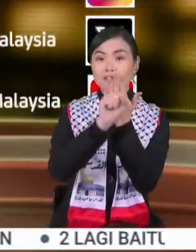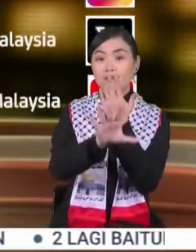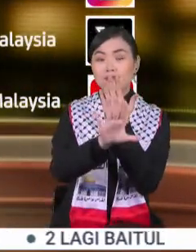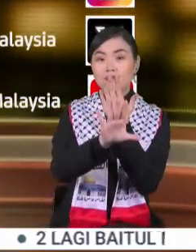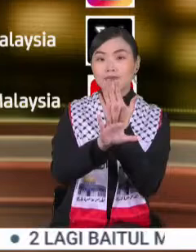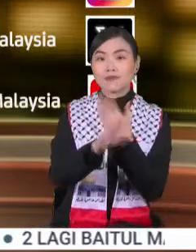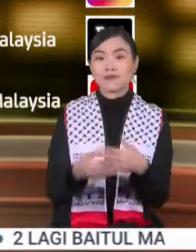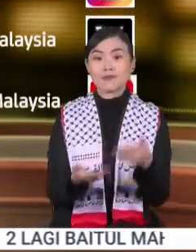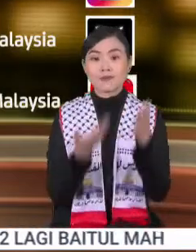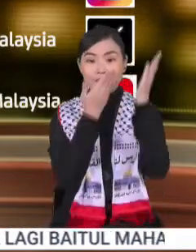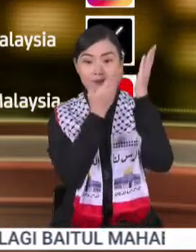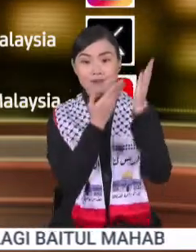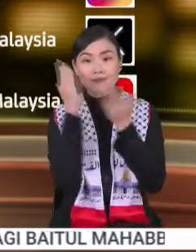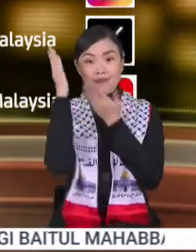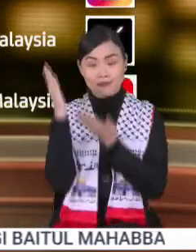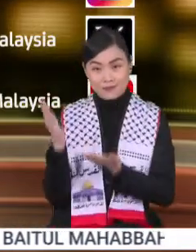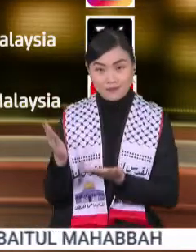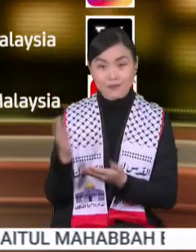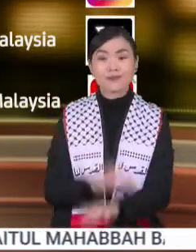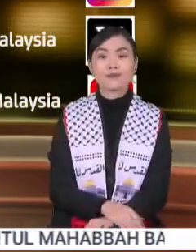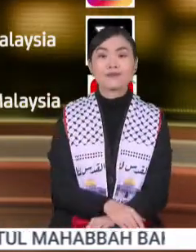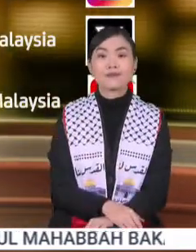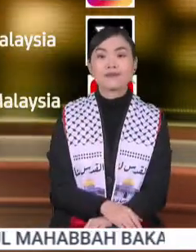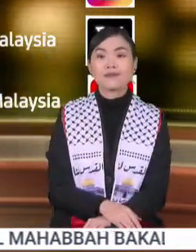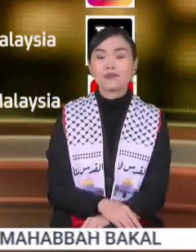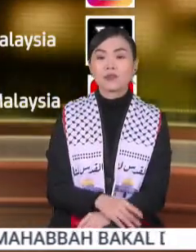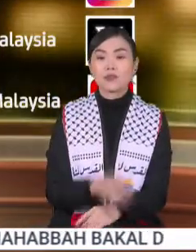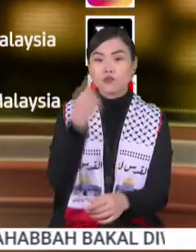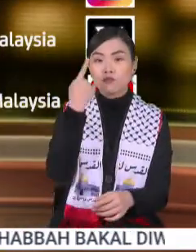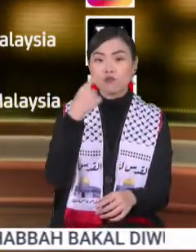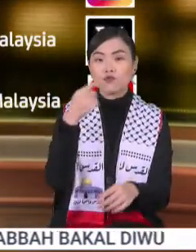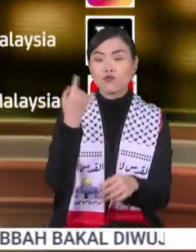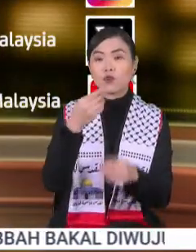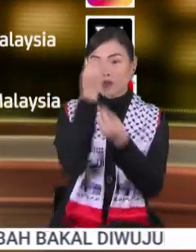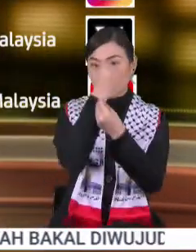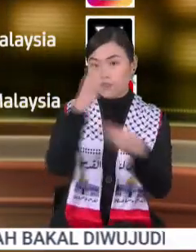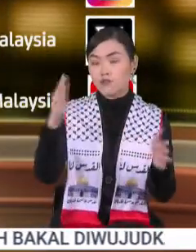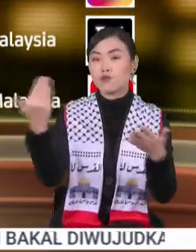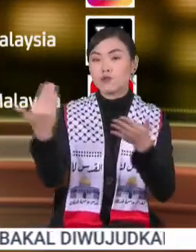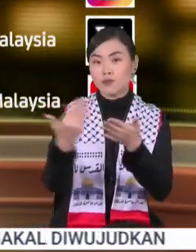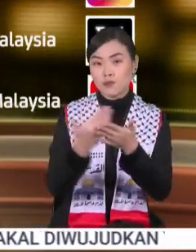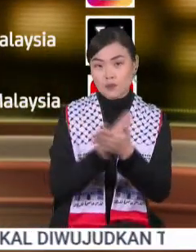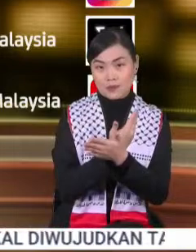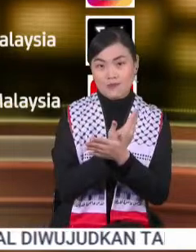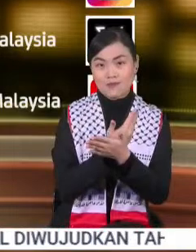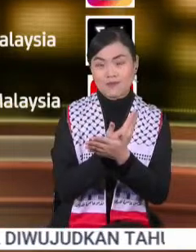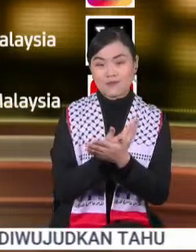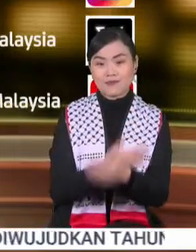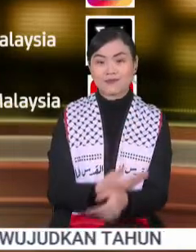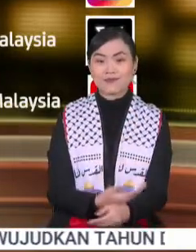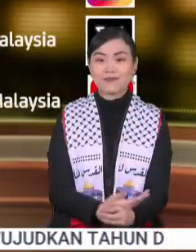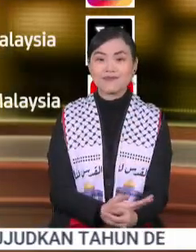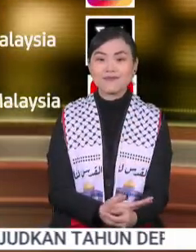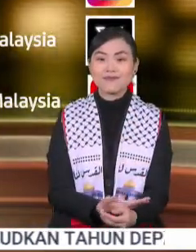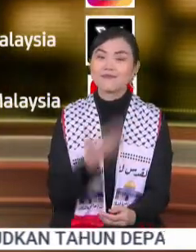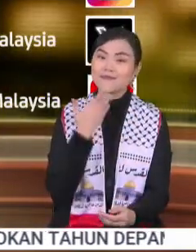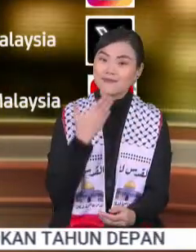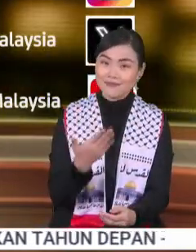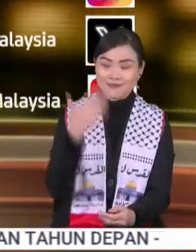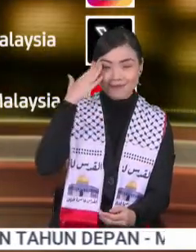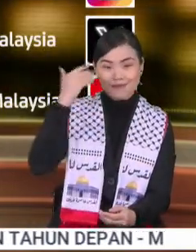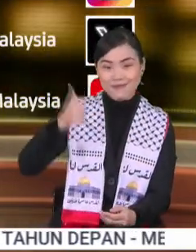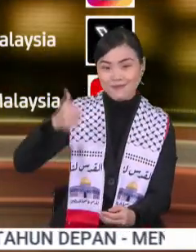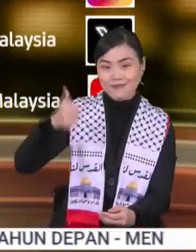Facebook Instagram X dan YouTube untuk mendapatkan info yang sahih dan terkini daripada kami saya Anis Nabil Mad